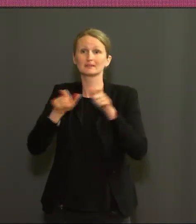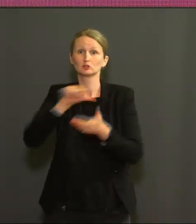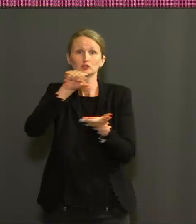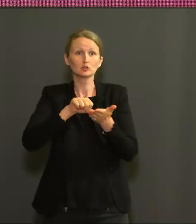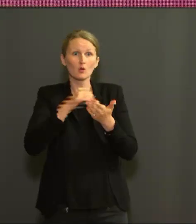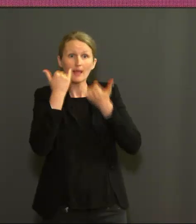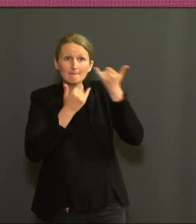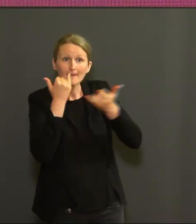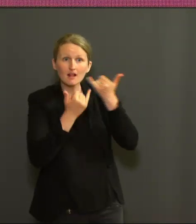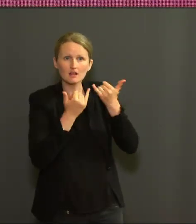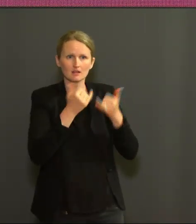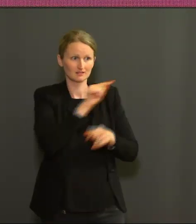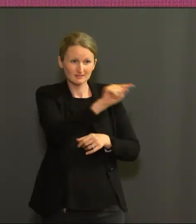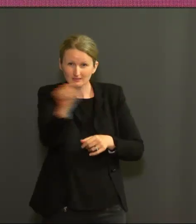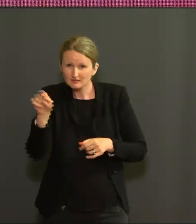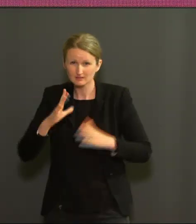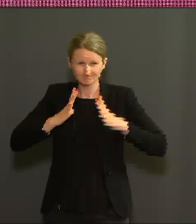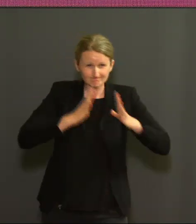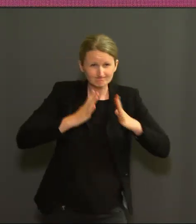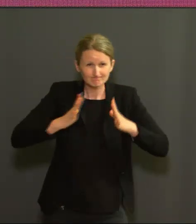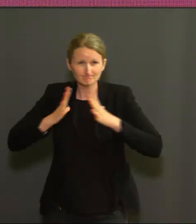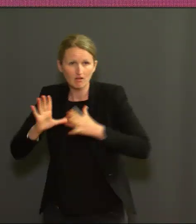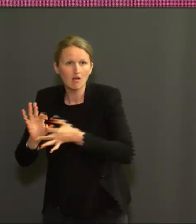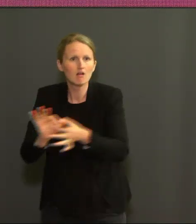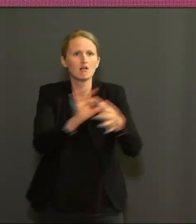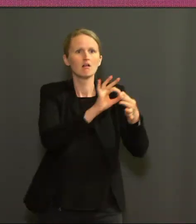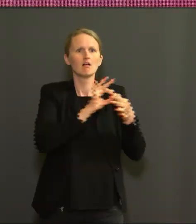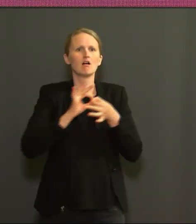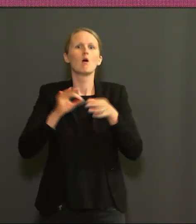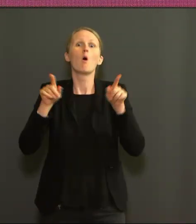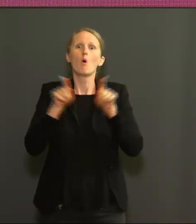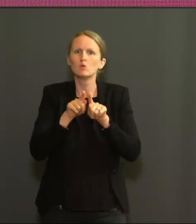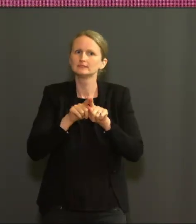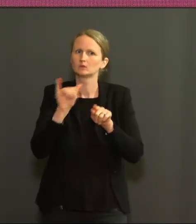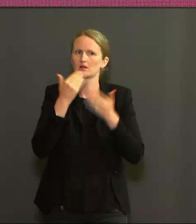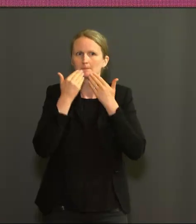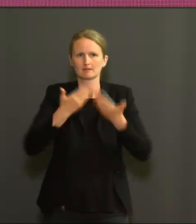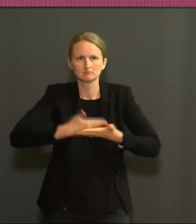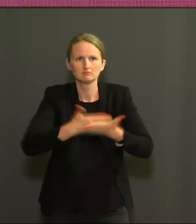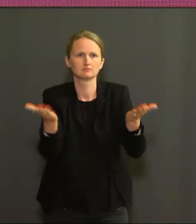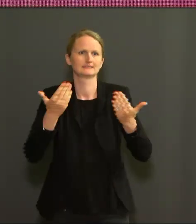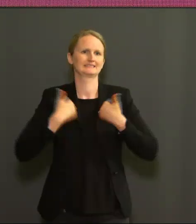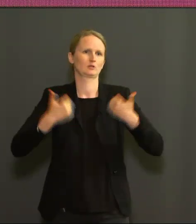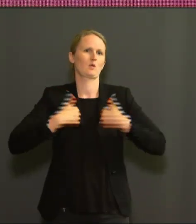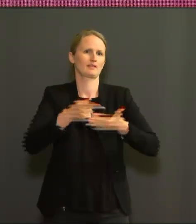bien entendu, de chaque citoyen qui a pris part à la campagne de vaccination.